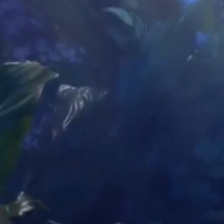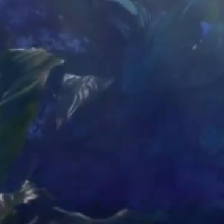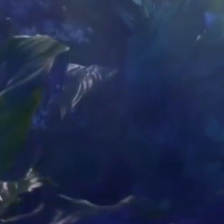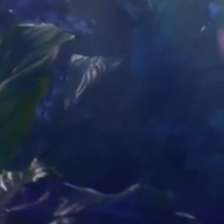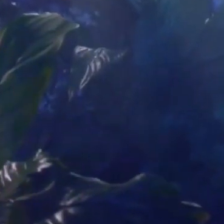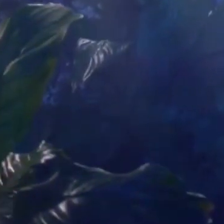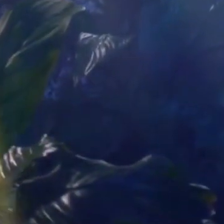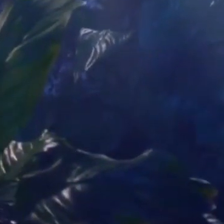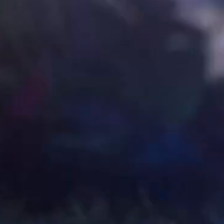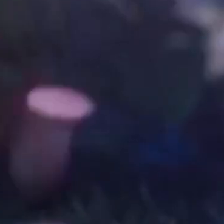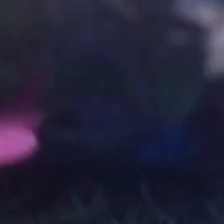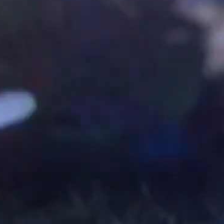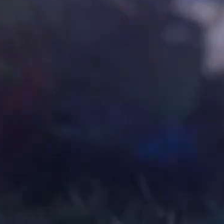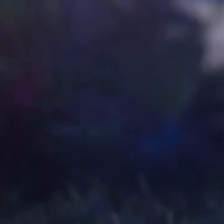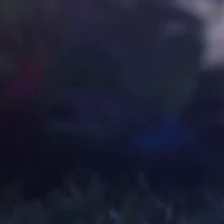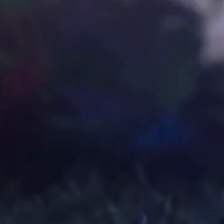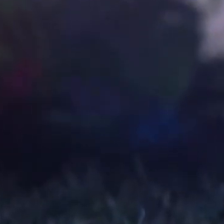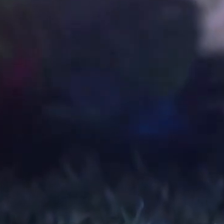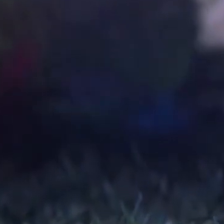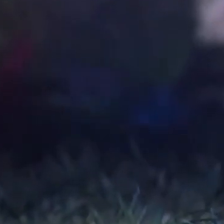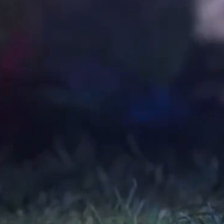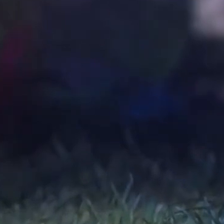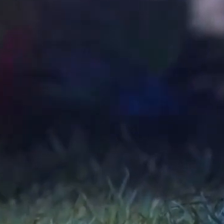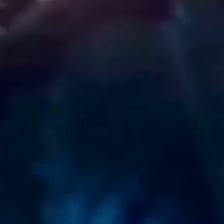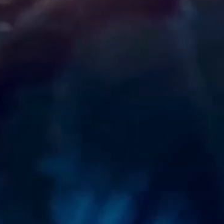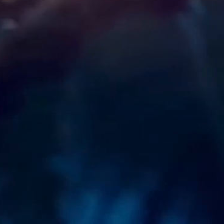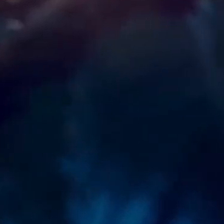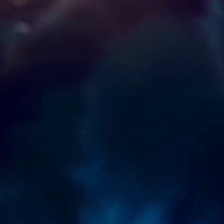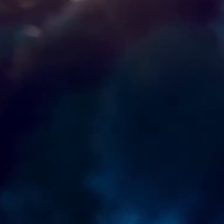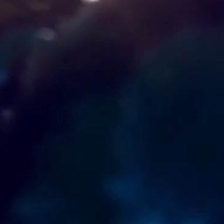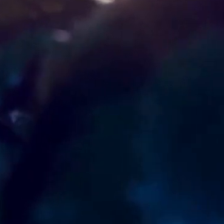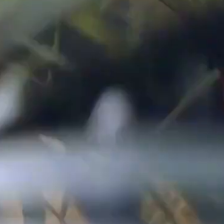И глухих делает слышащими, и немых говорящими.